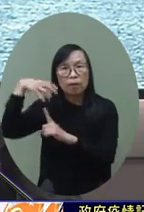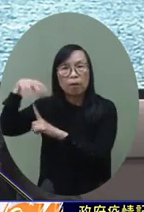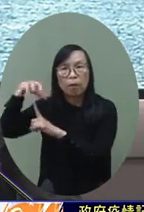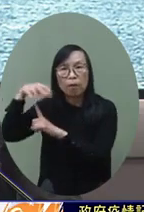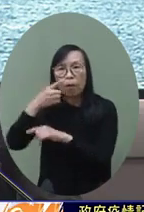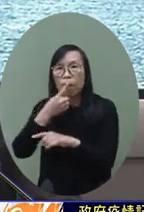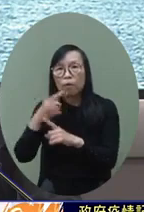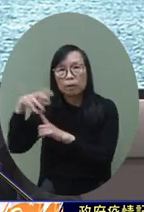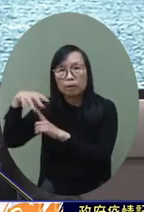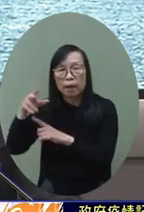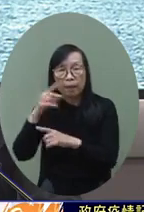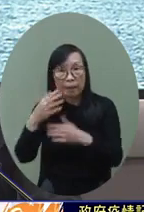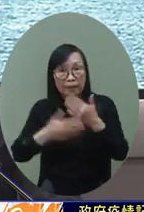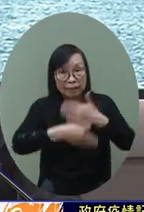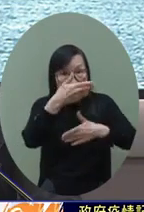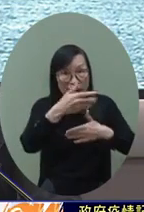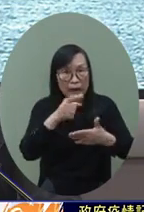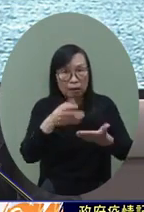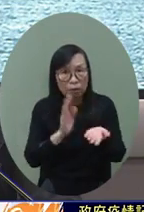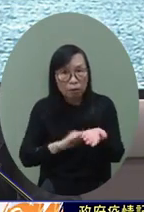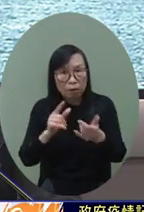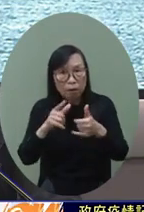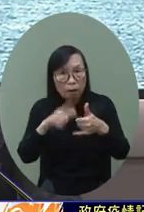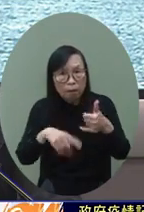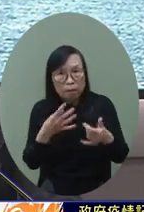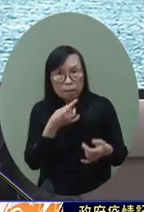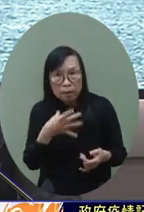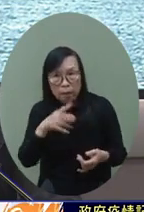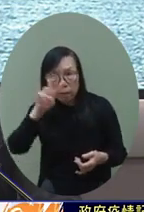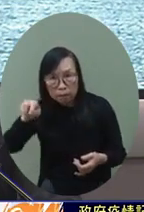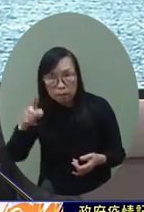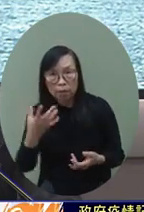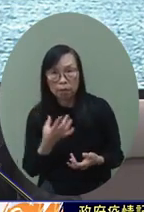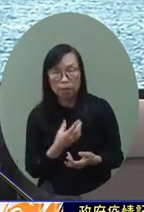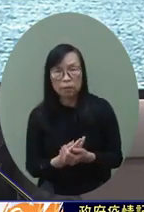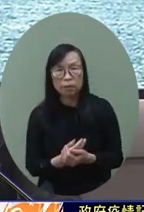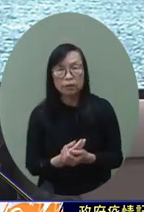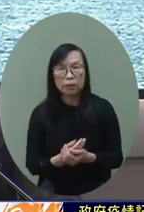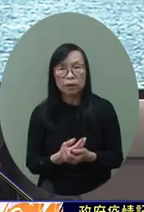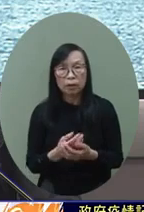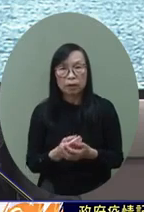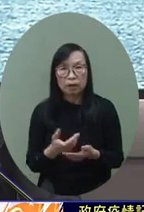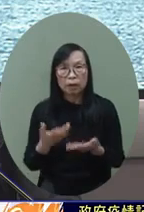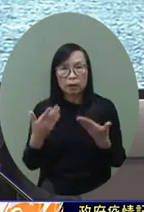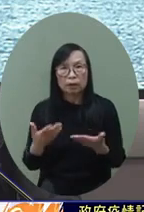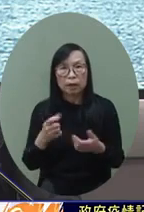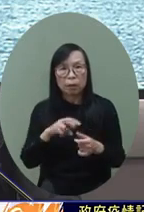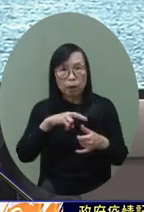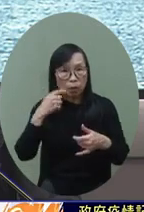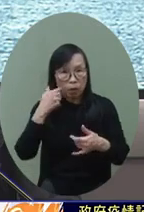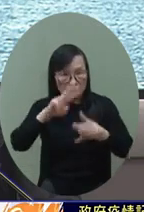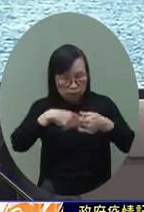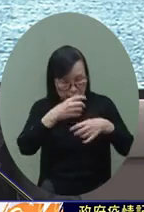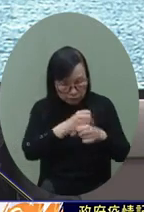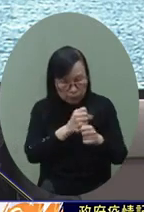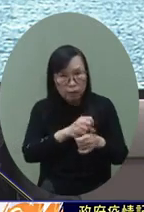係嗰個重要性，反而係咧佢有同埋冇係重要嘅，因為佢嗰個大廈之前啊冇確診個案噶嘛，咁所以有咧就成為一個著即係著咗一個警號，係咪個大廈本身都有一啲個案係未知嘅咧，未揾到出嚟嘅咧？ 咁所以就進行咗強制測試啦。咁